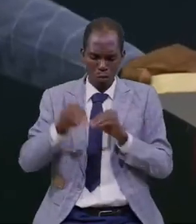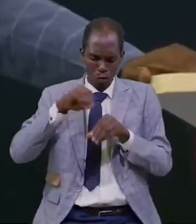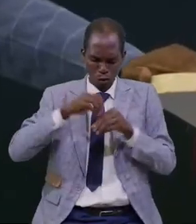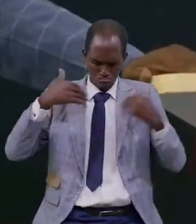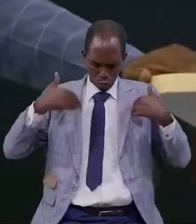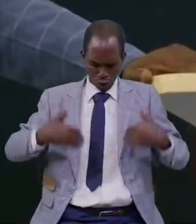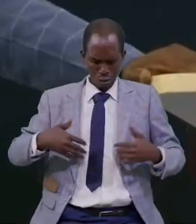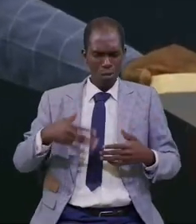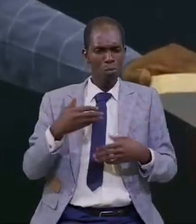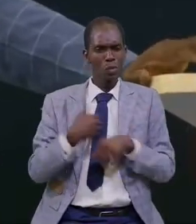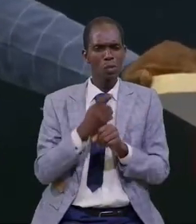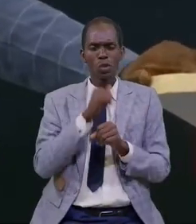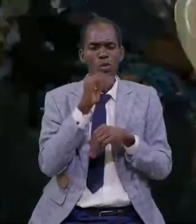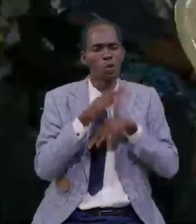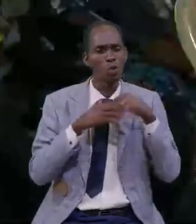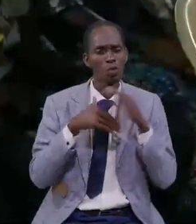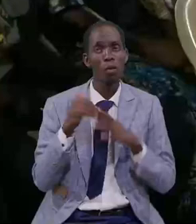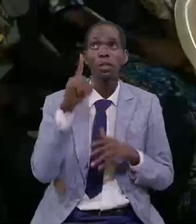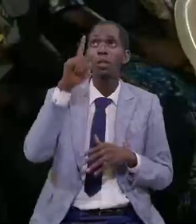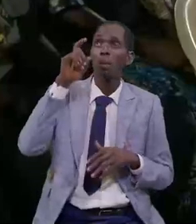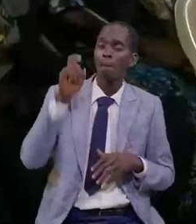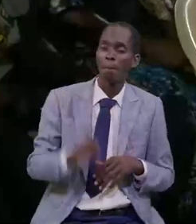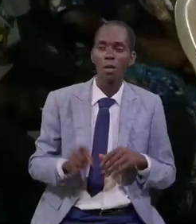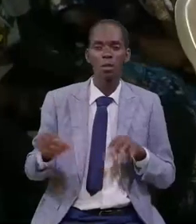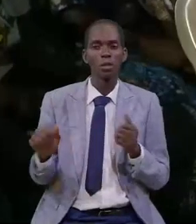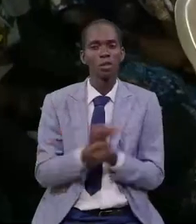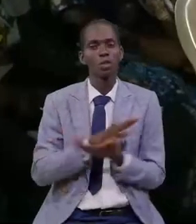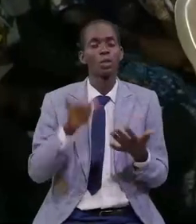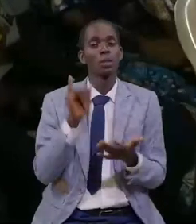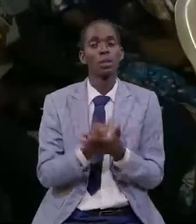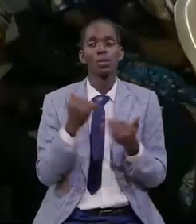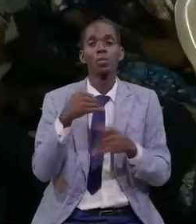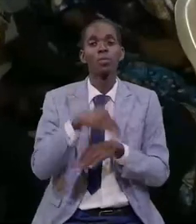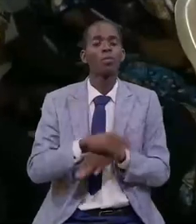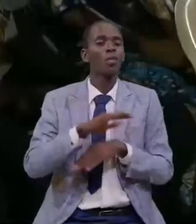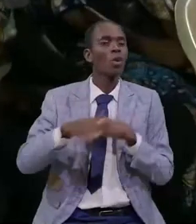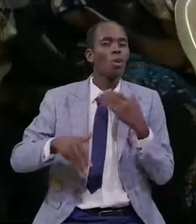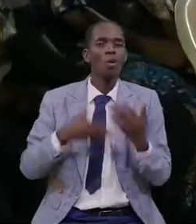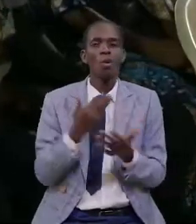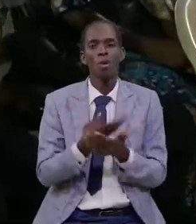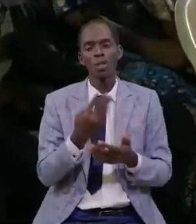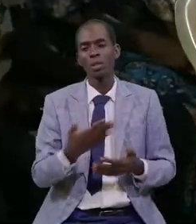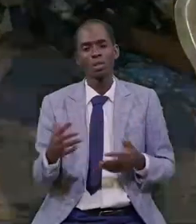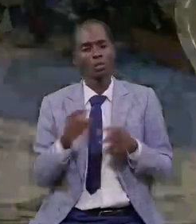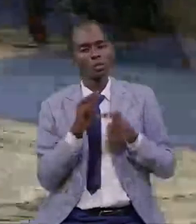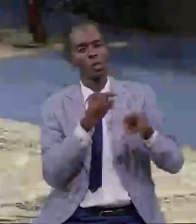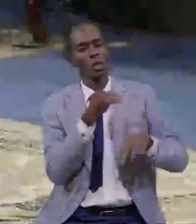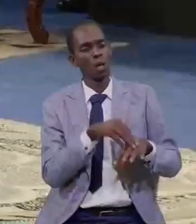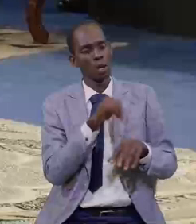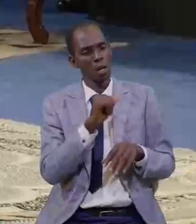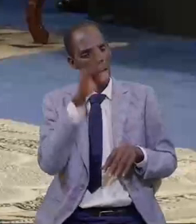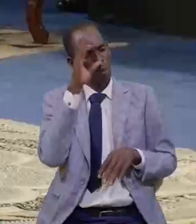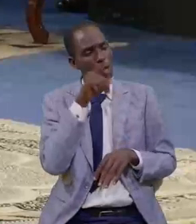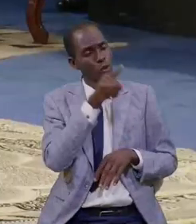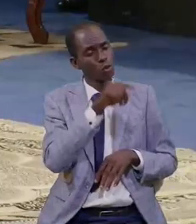cause malaise il doit détruire cela ce soir et toutes les choses regarde un homme oh on a